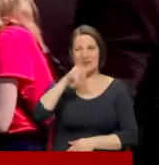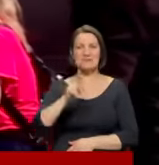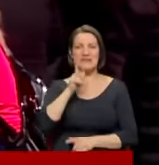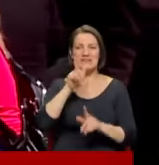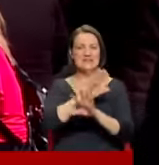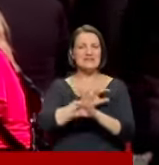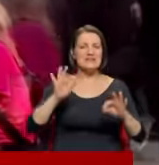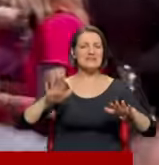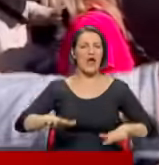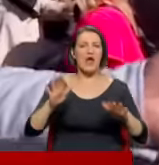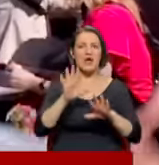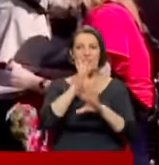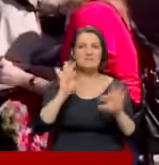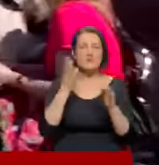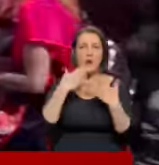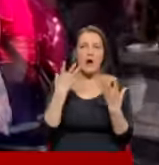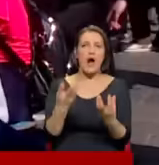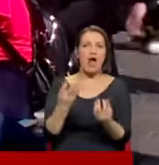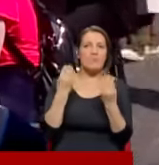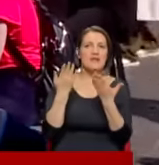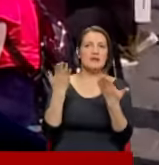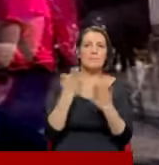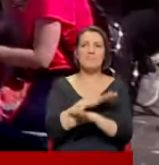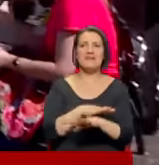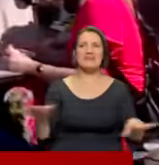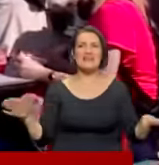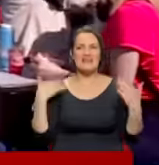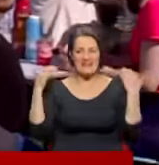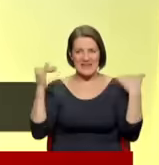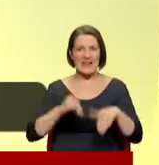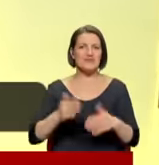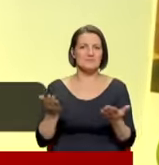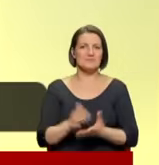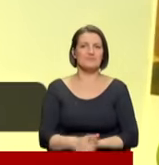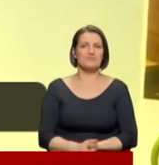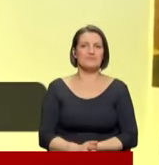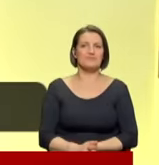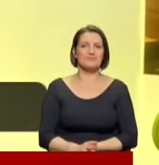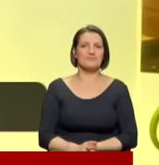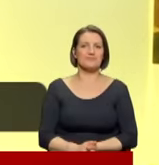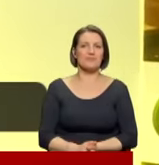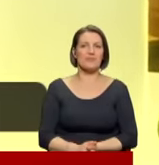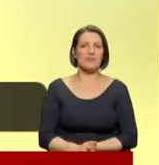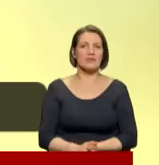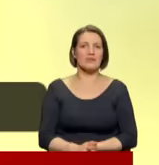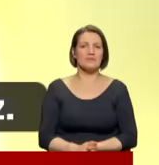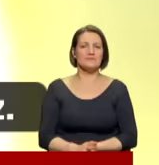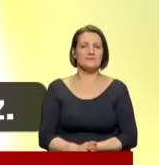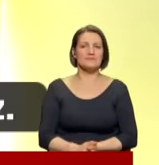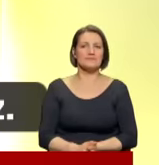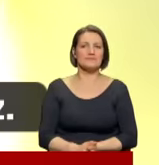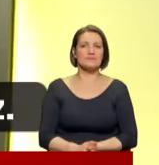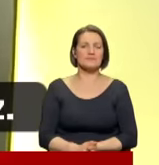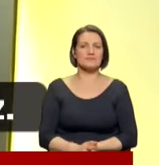sessiz de sakindir, kimse yoktur. Bu ne ana baba günü ya. Bittik yani ya. Geldiğimize pişman olduk. Ön taraf boş arkadaşlar.